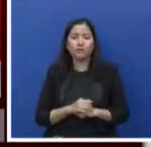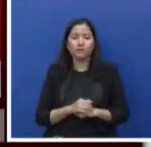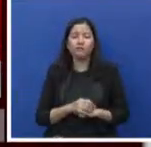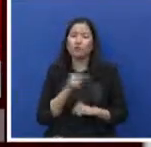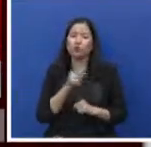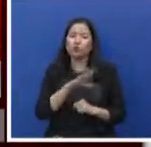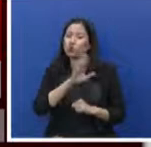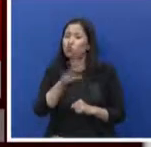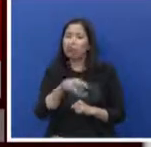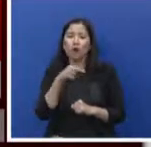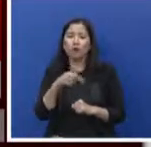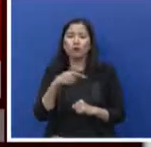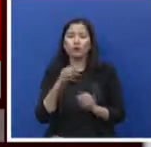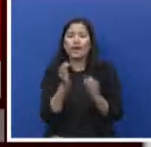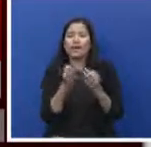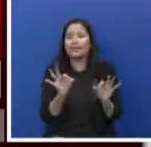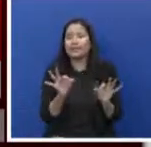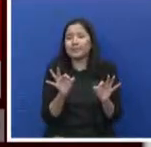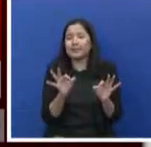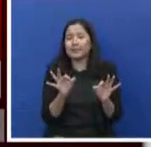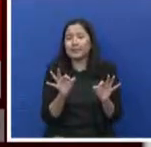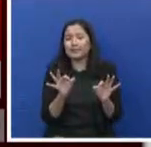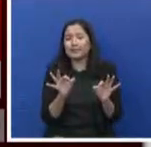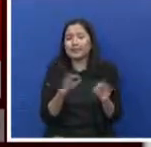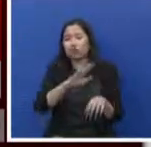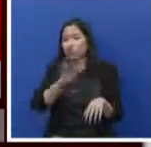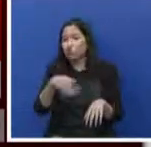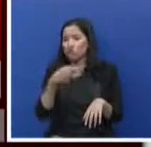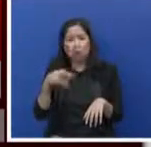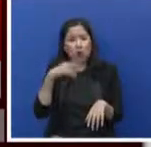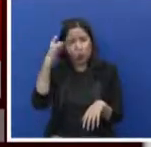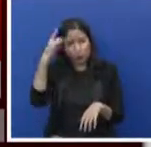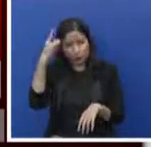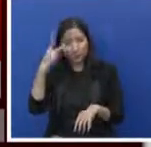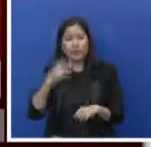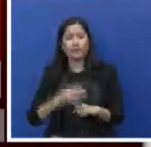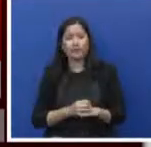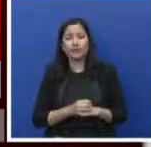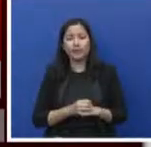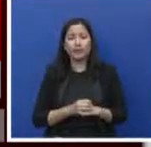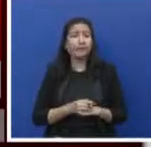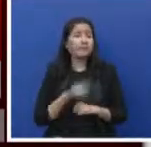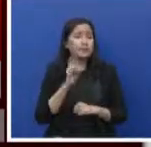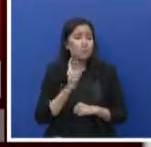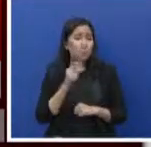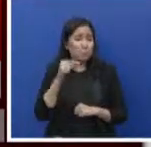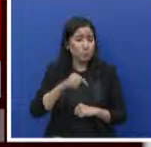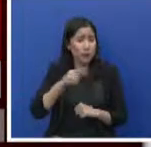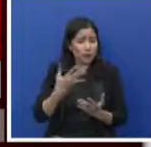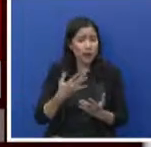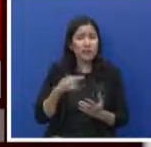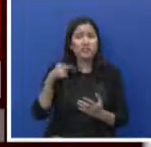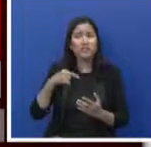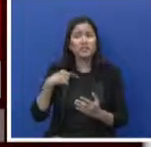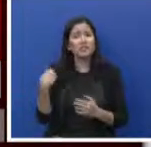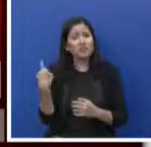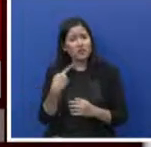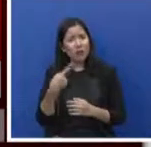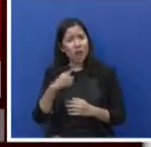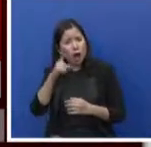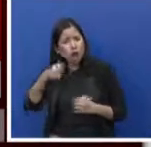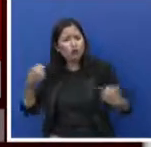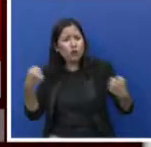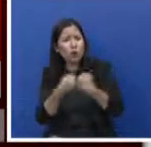Itu semua kami lakukan secara gratis ya Mbak ya, untuk seluruh mitra kami gitu. Karena memang ini kan bagian yang kita harus sama-sama menang